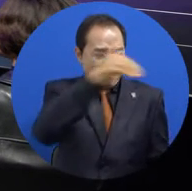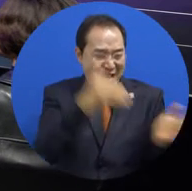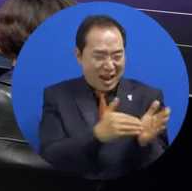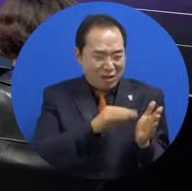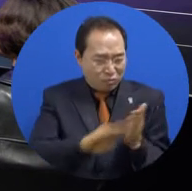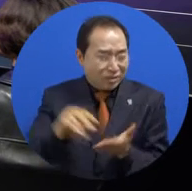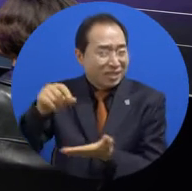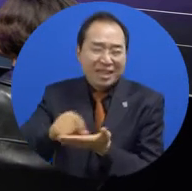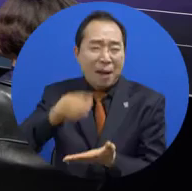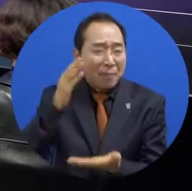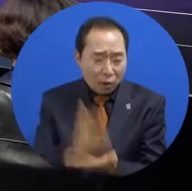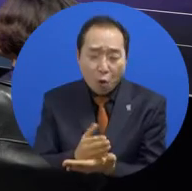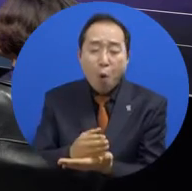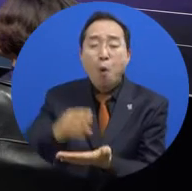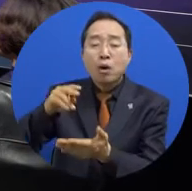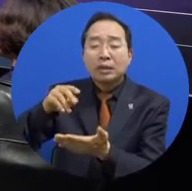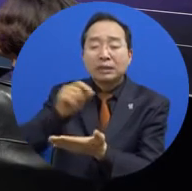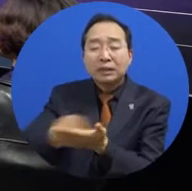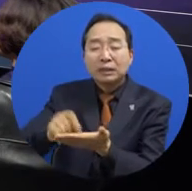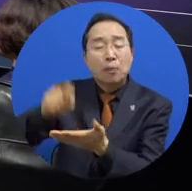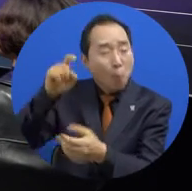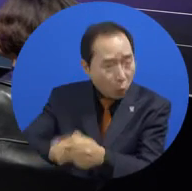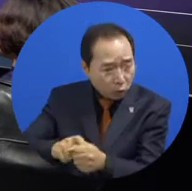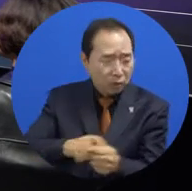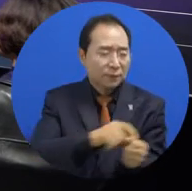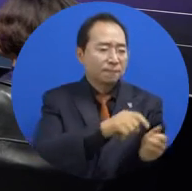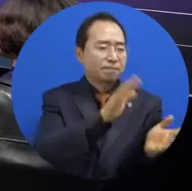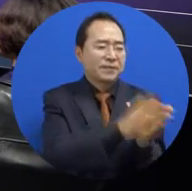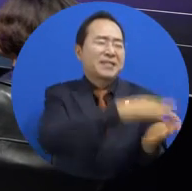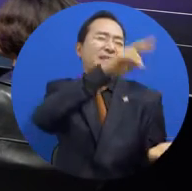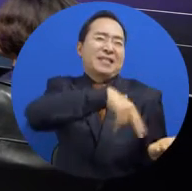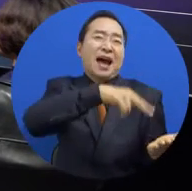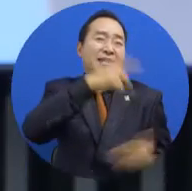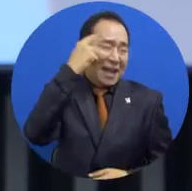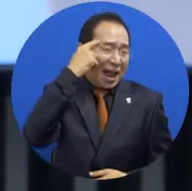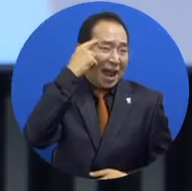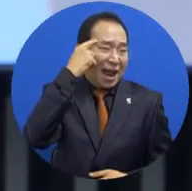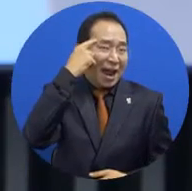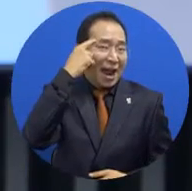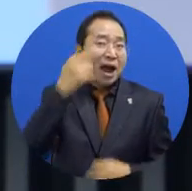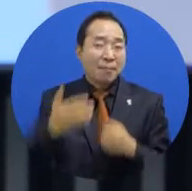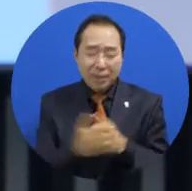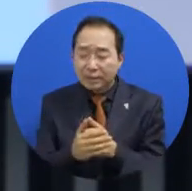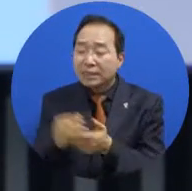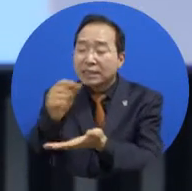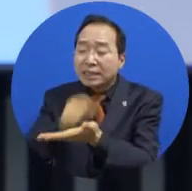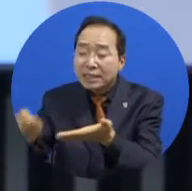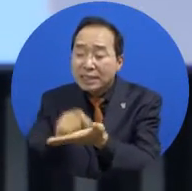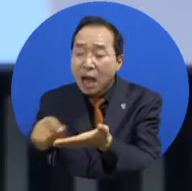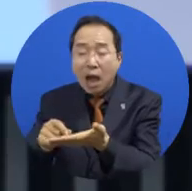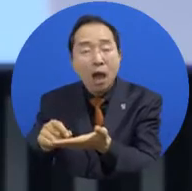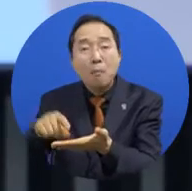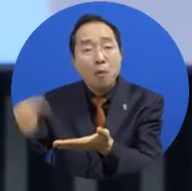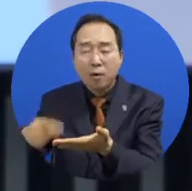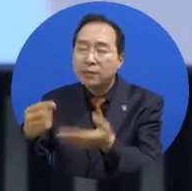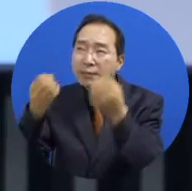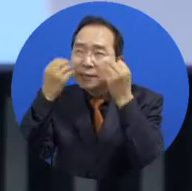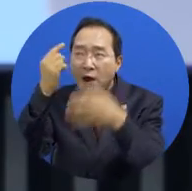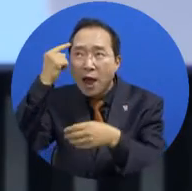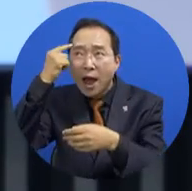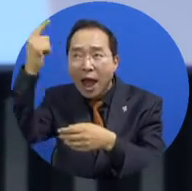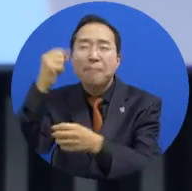나는 뭔가를 쓴다는 건 새로운 걸 창조하는 거기 때문에 그때는 개척을 해야 돼요.